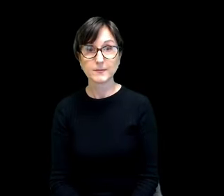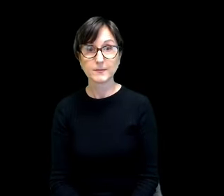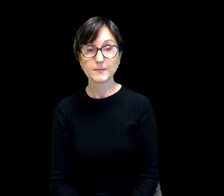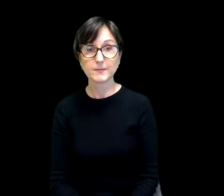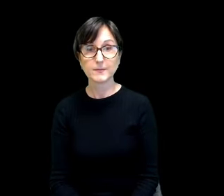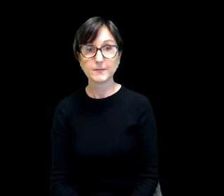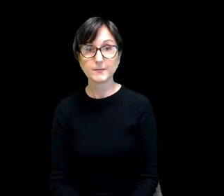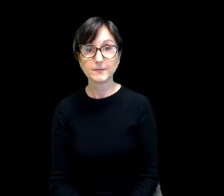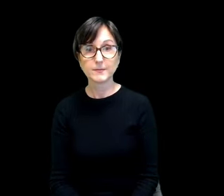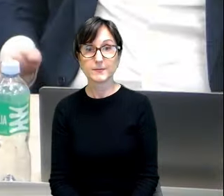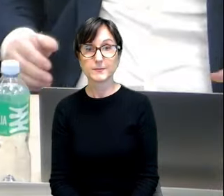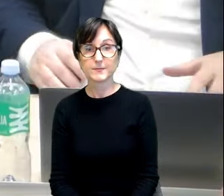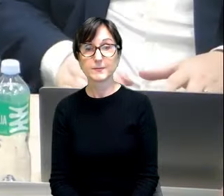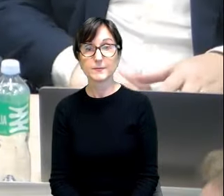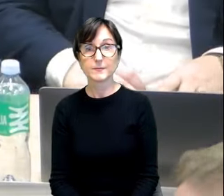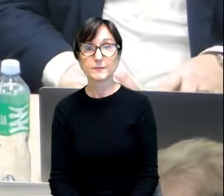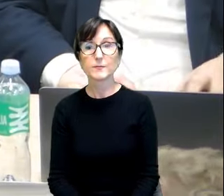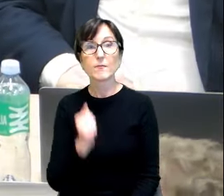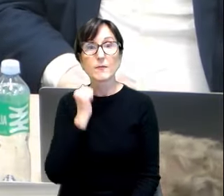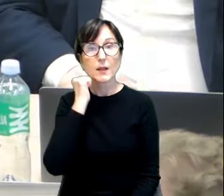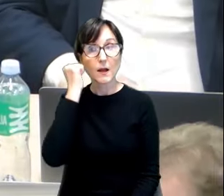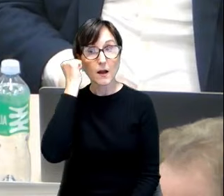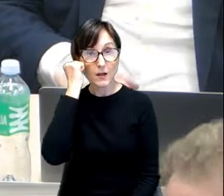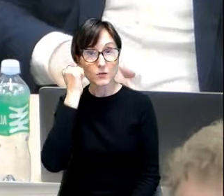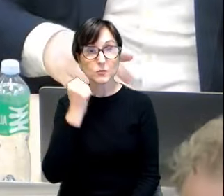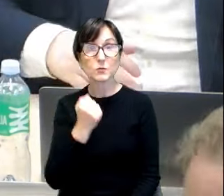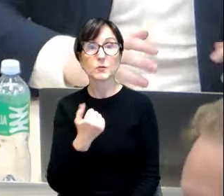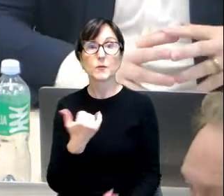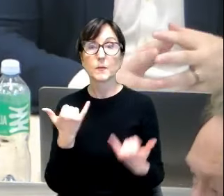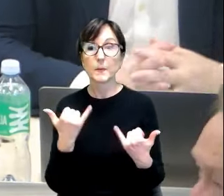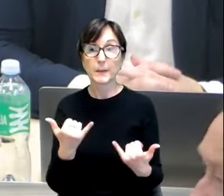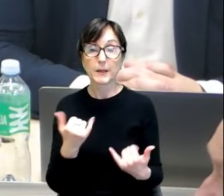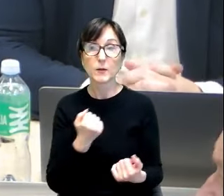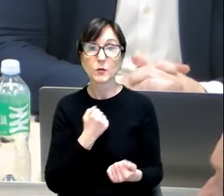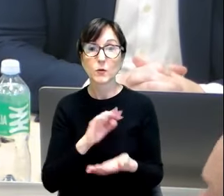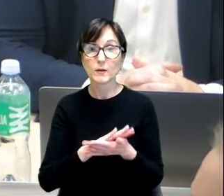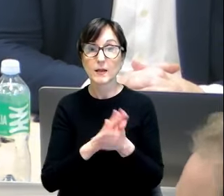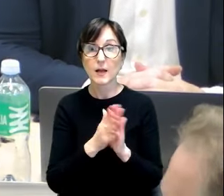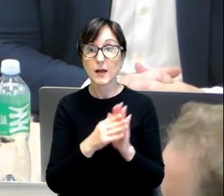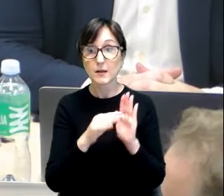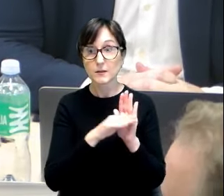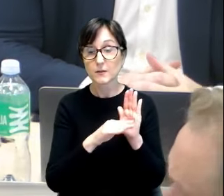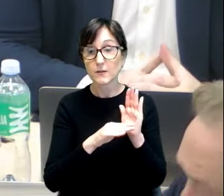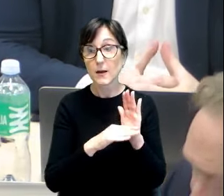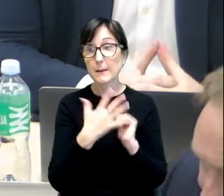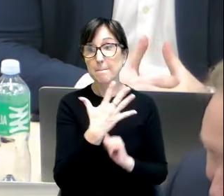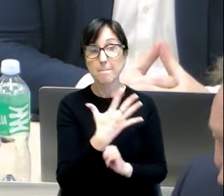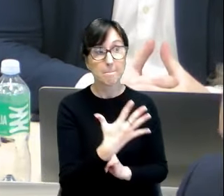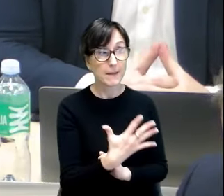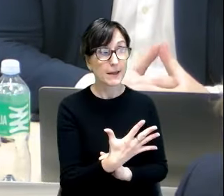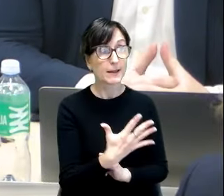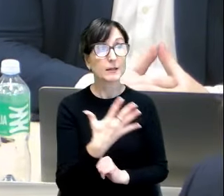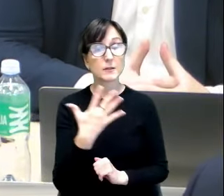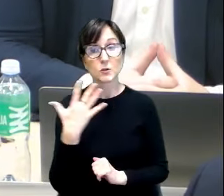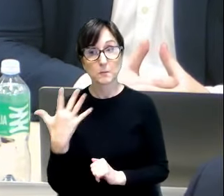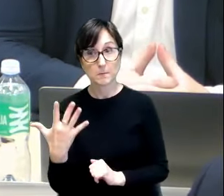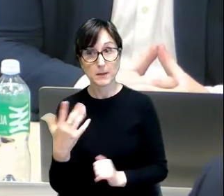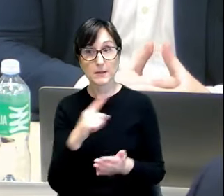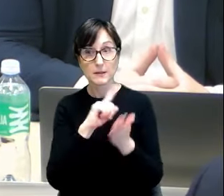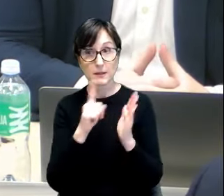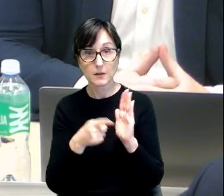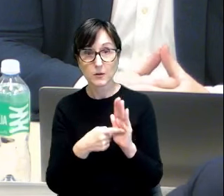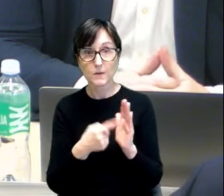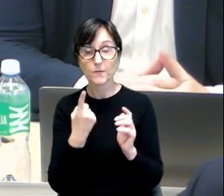prašau taigi ačiū dabar turime pagal darbotvarkę 55 klausimą bet vienas sakinys